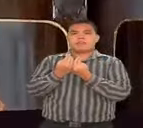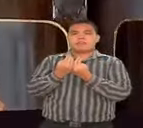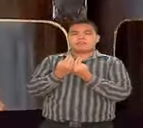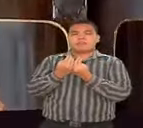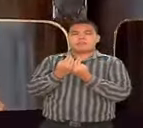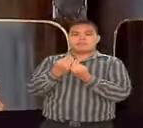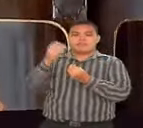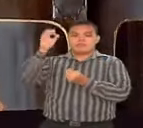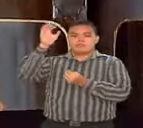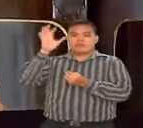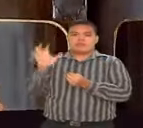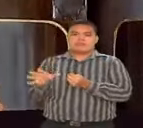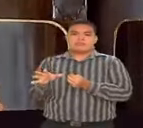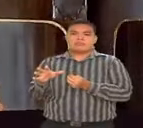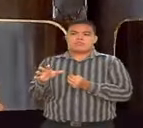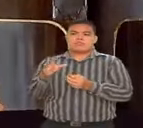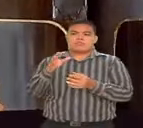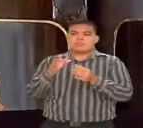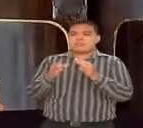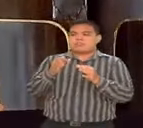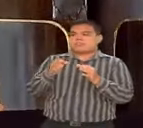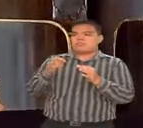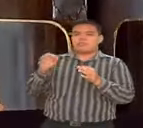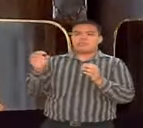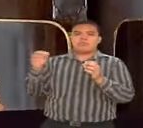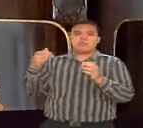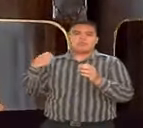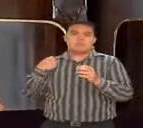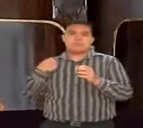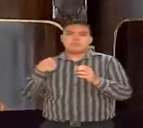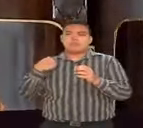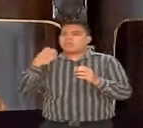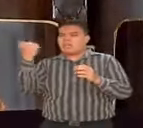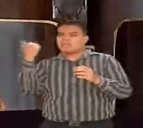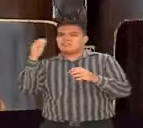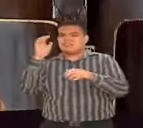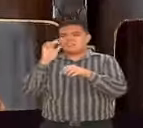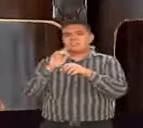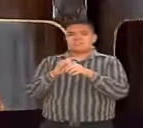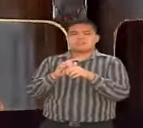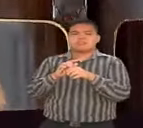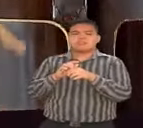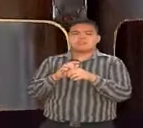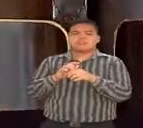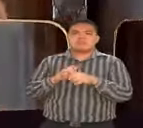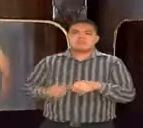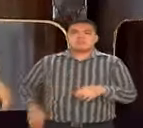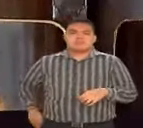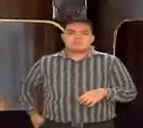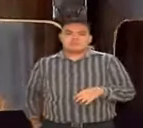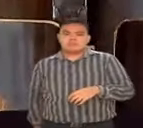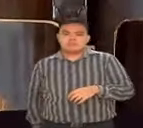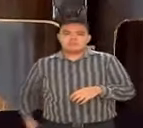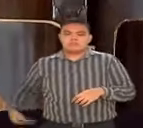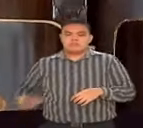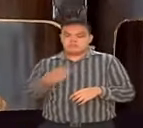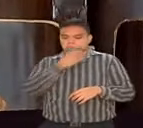kay ako may manubag ana. Kasi masuko ko kay na yung mga ubang manghilabot. Of course, hinay man ko